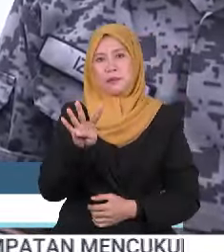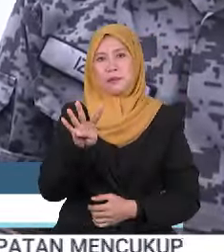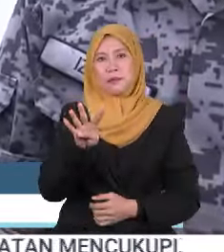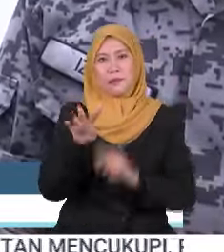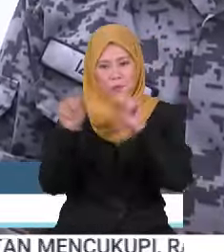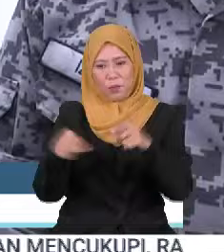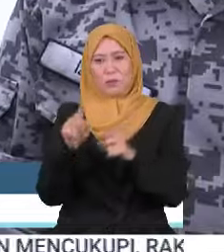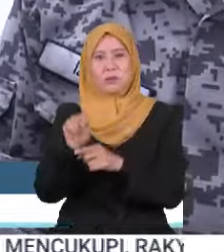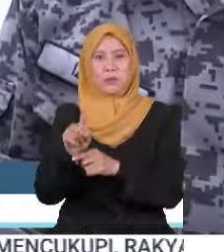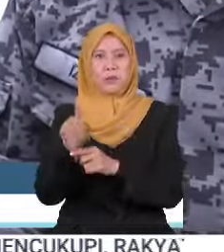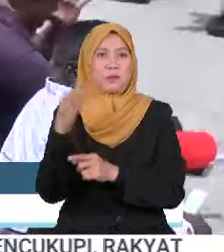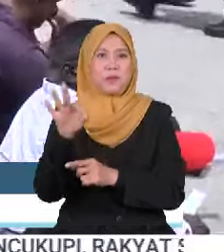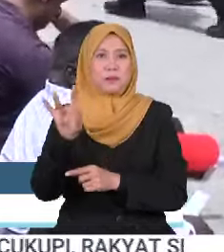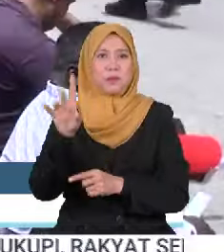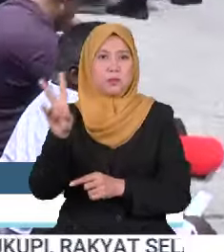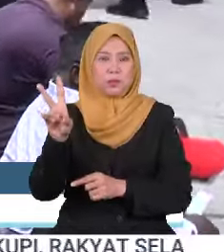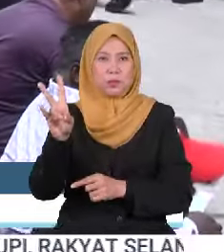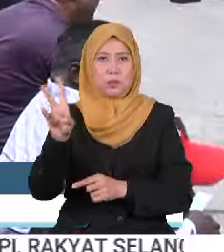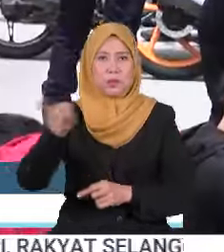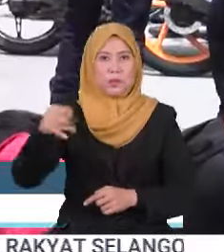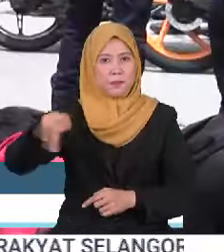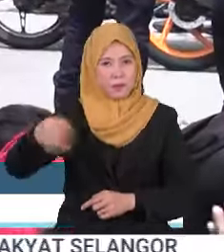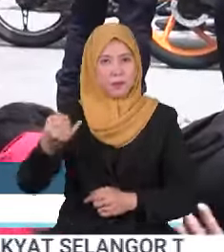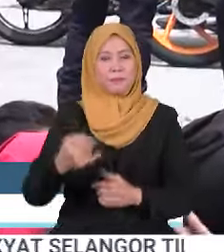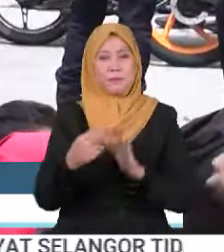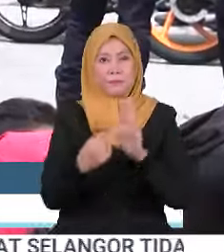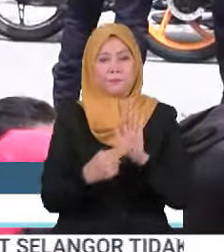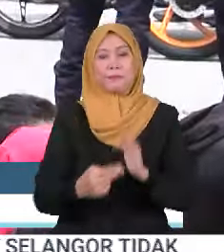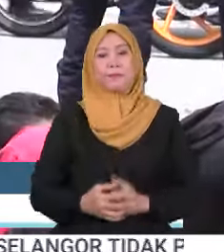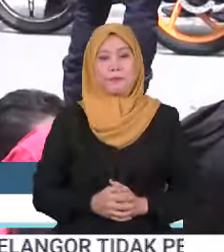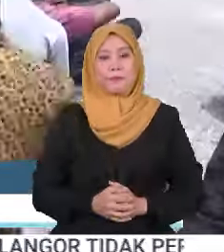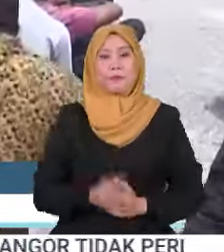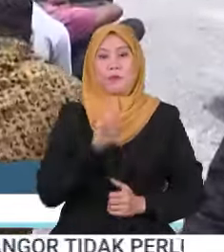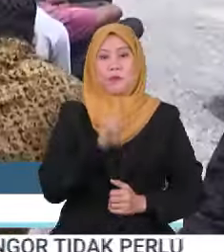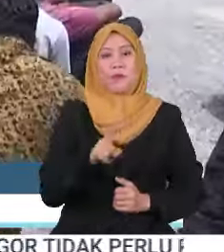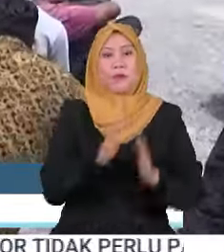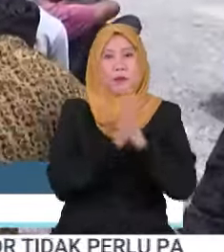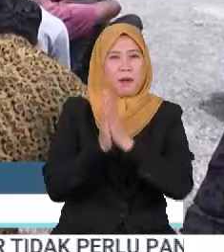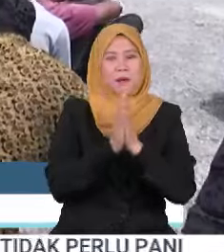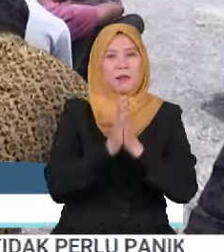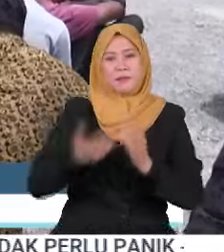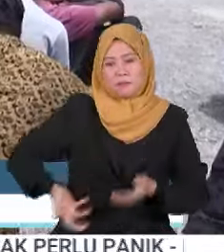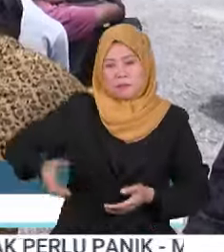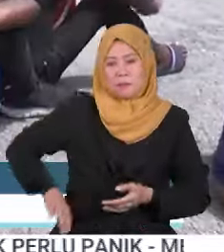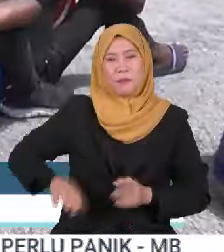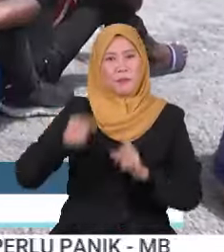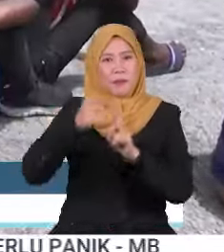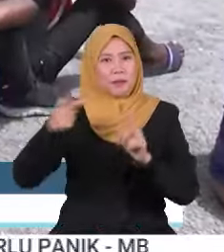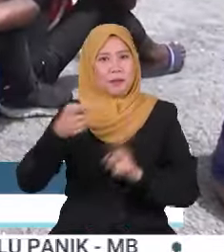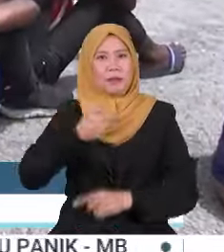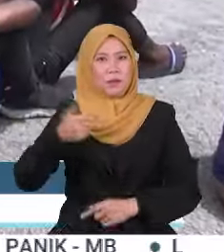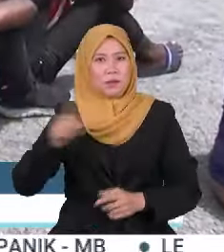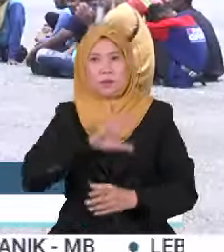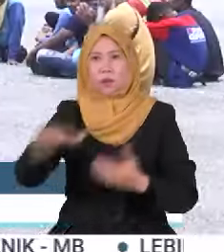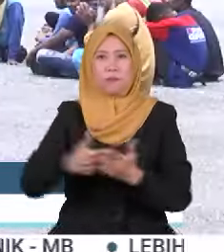APJ 1987 lah. Dalam operasi terbabit, 49 warga Bangladesh, Myanmar, India, Pakistan dan